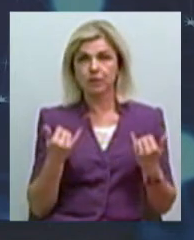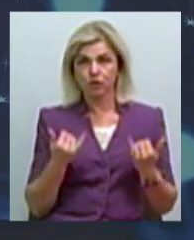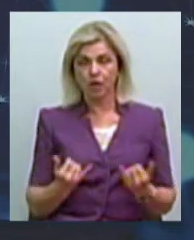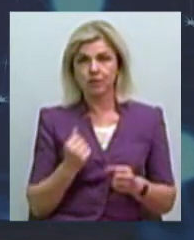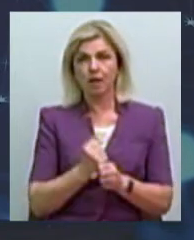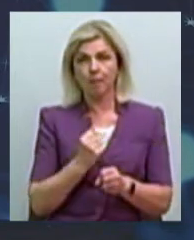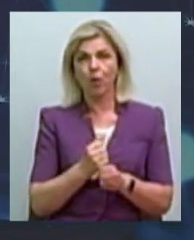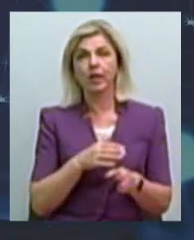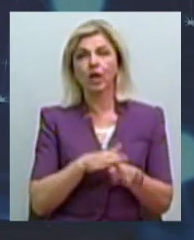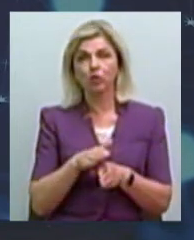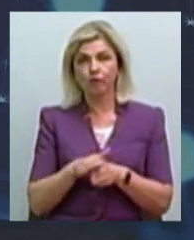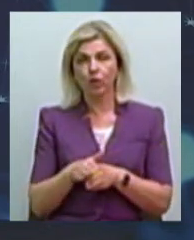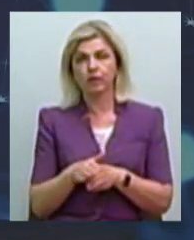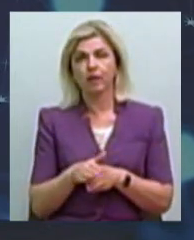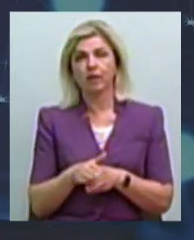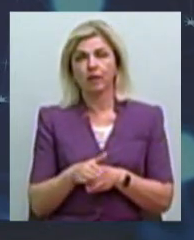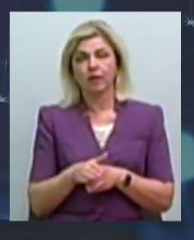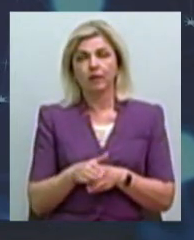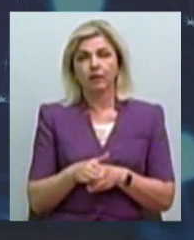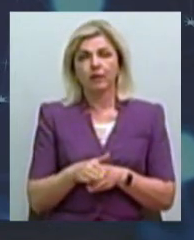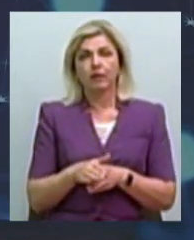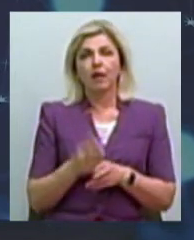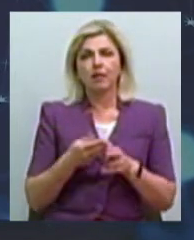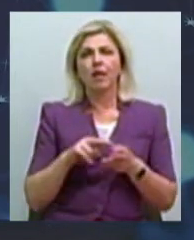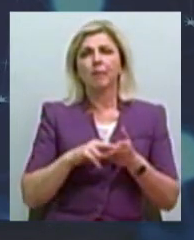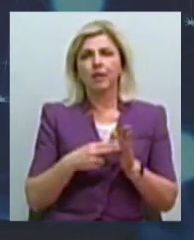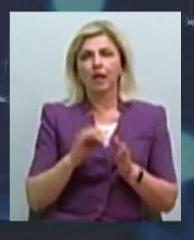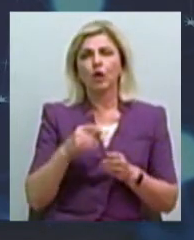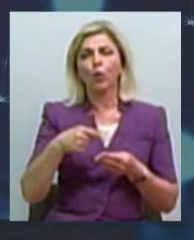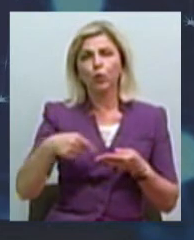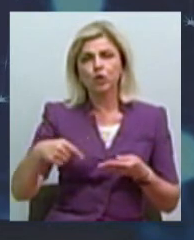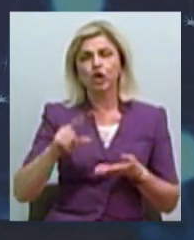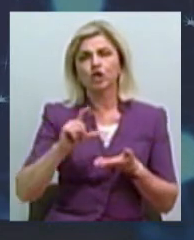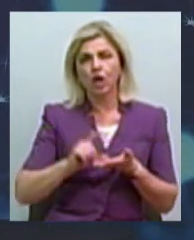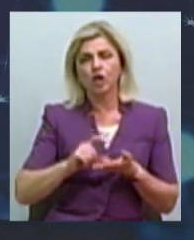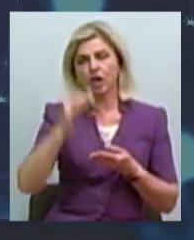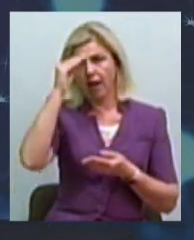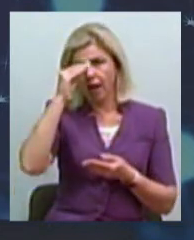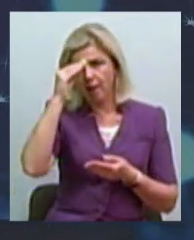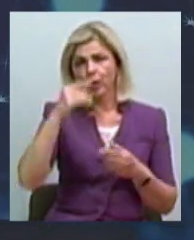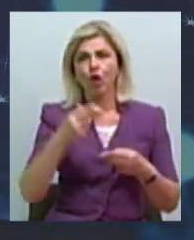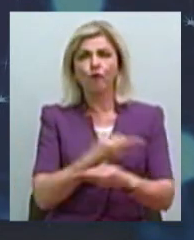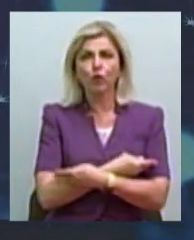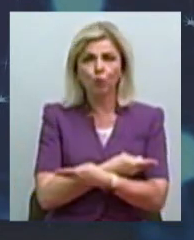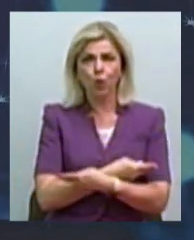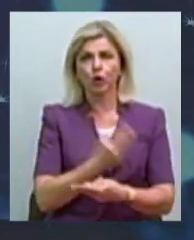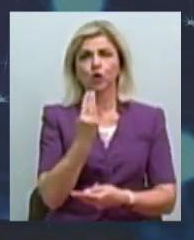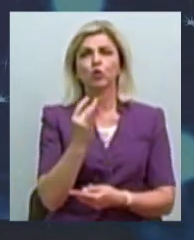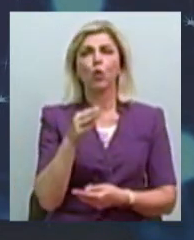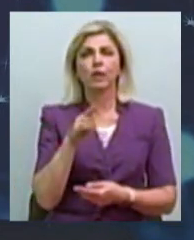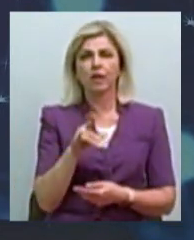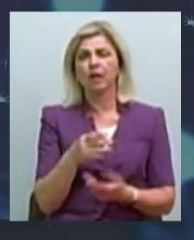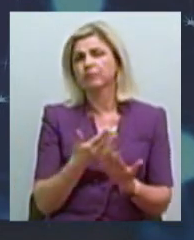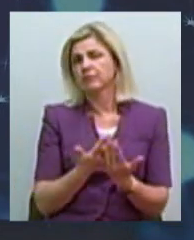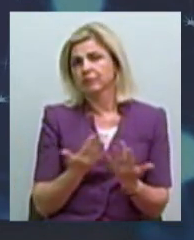над реализацией полноценного фан-шопа, то есть это будут и ручки, чашки, кепки, футболки, там, шорты, ну, в общем, чего там только